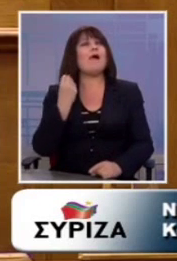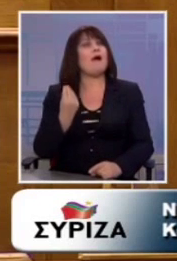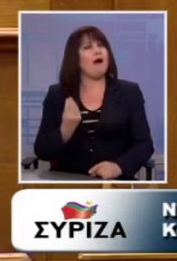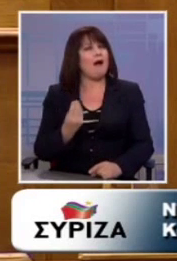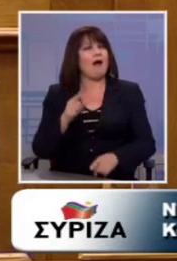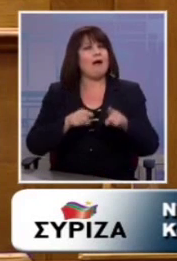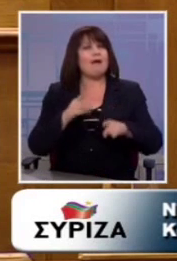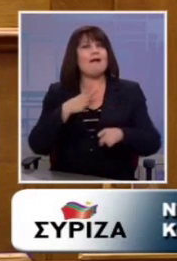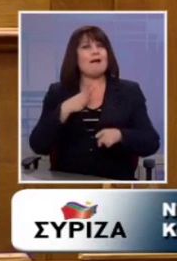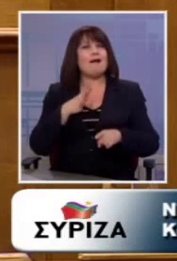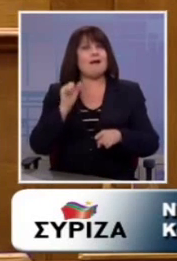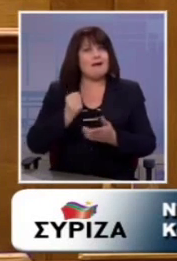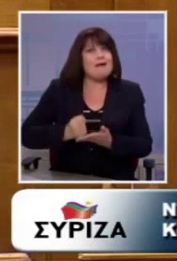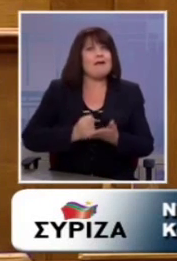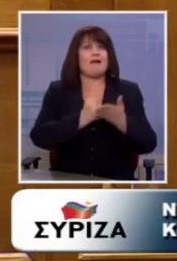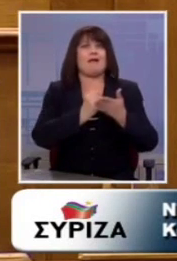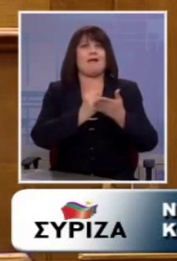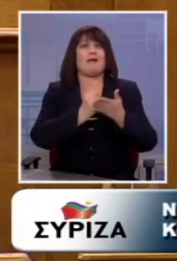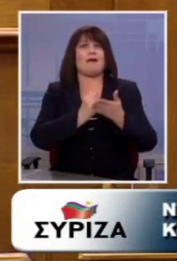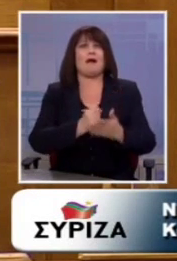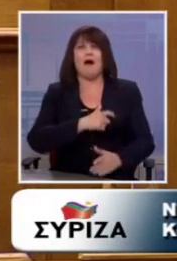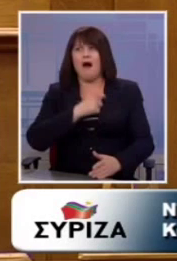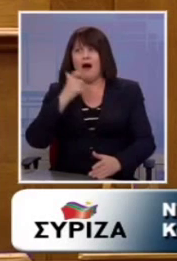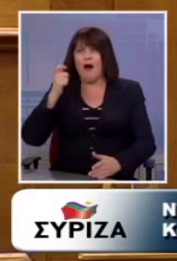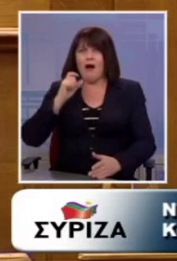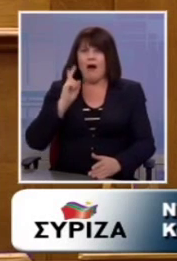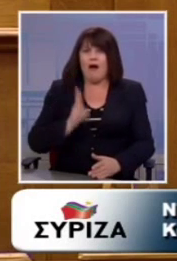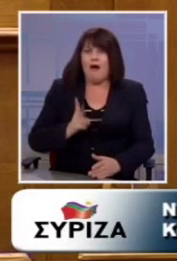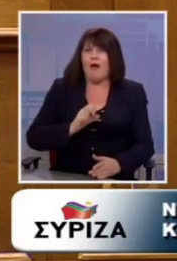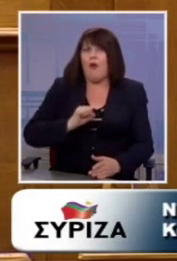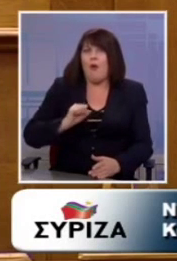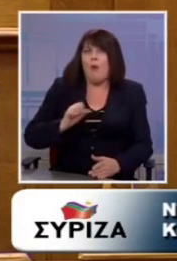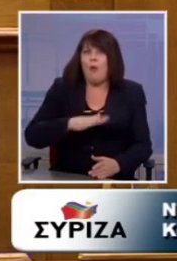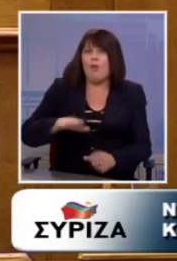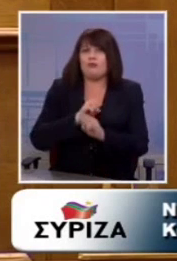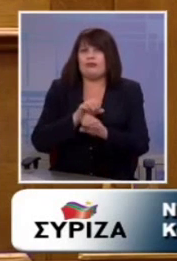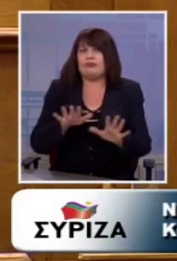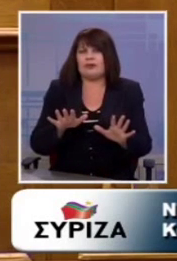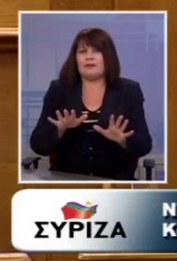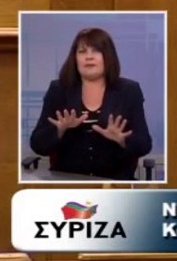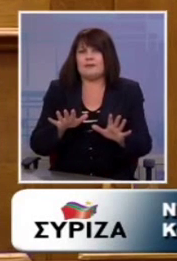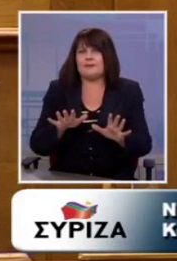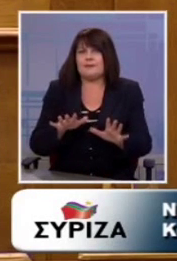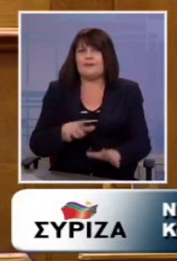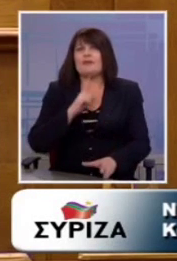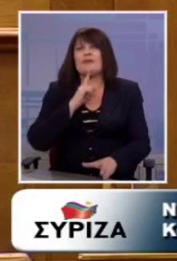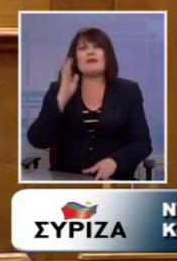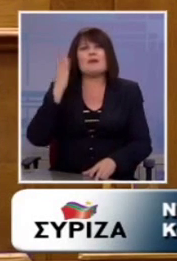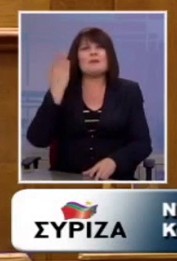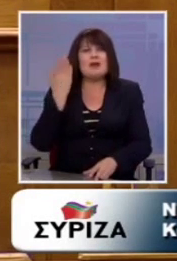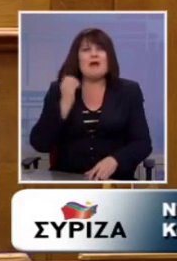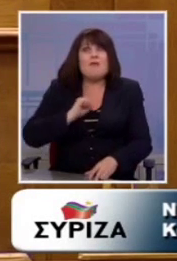πρόθυμους να στρατευτούν σε ένα κρεσέντο κινδυνολογίας, να παλινδρομήσουν σε ψυχροπολεμικά,